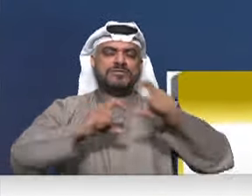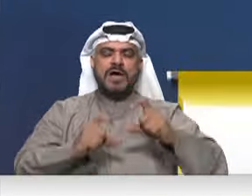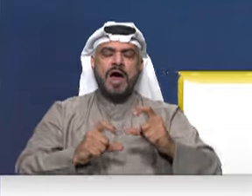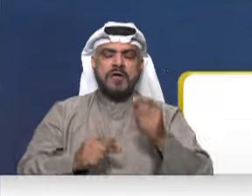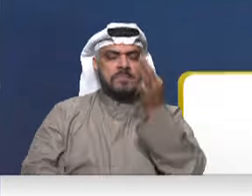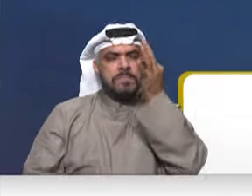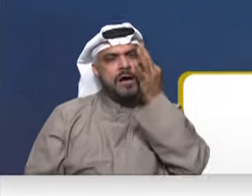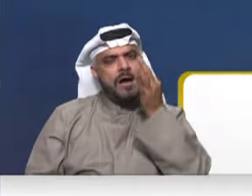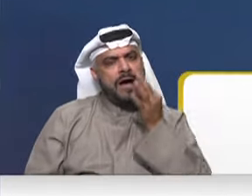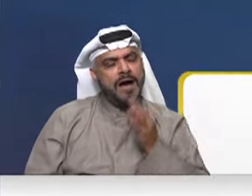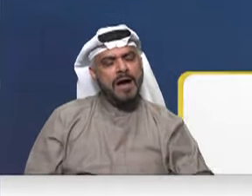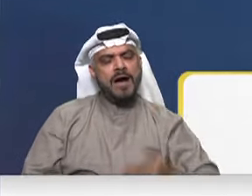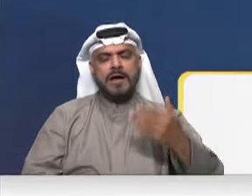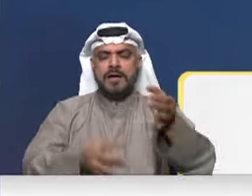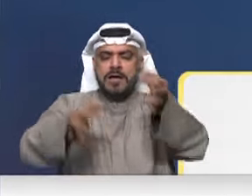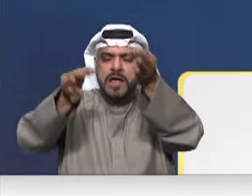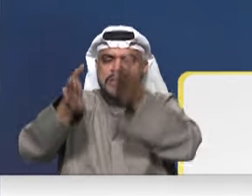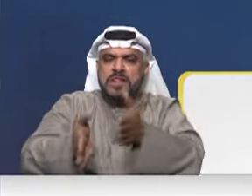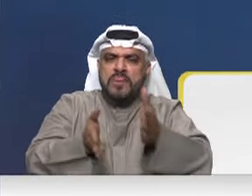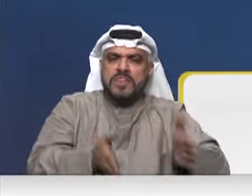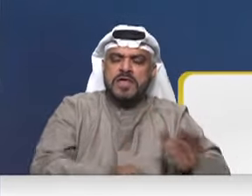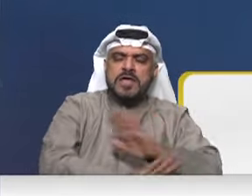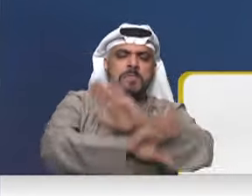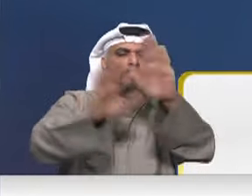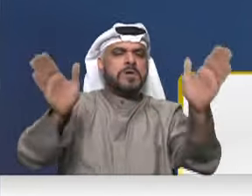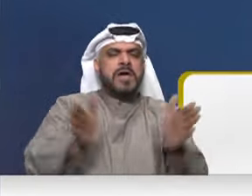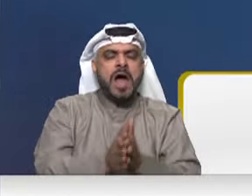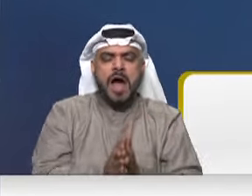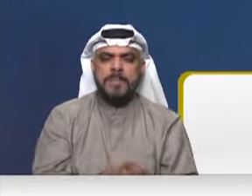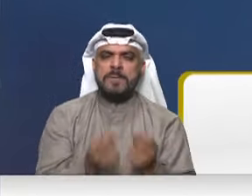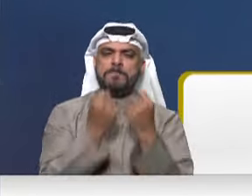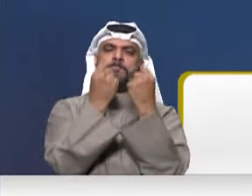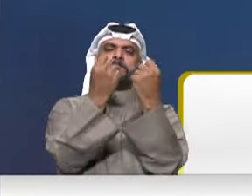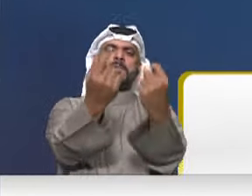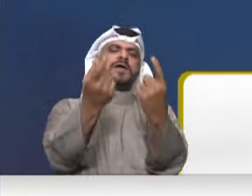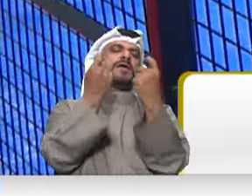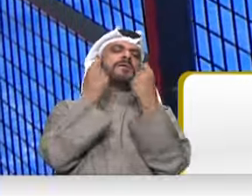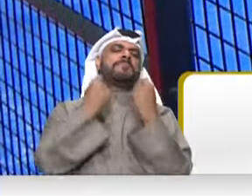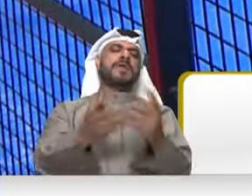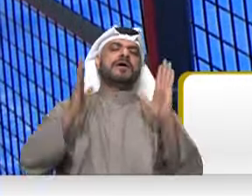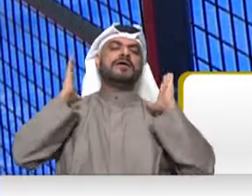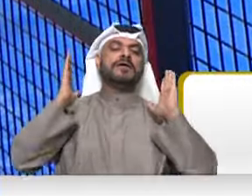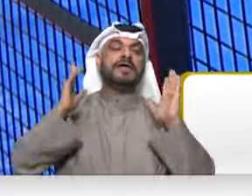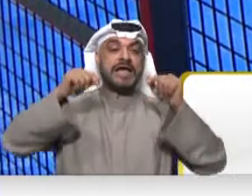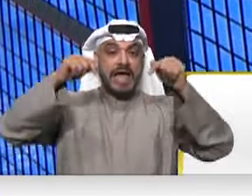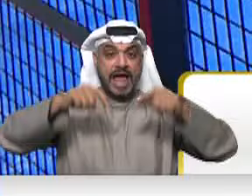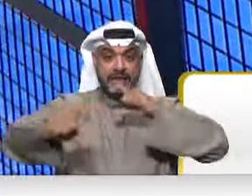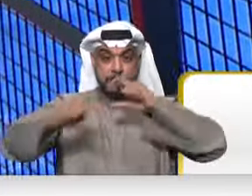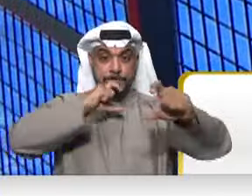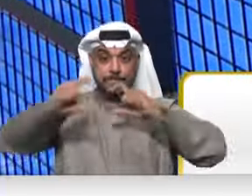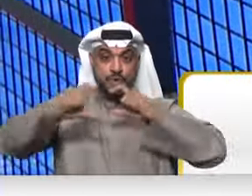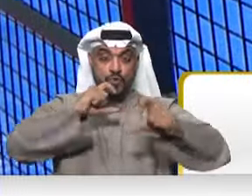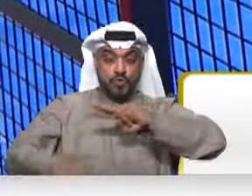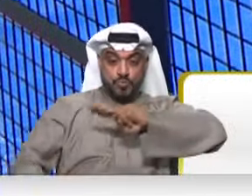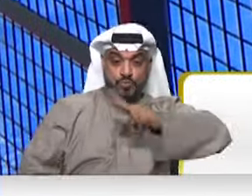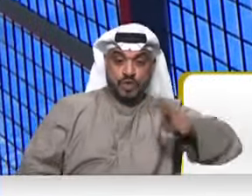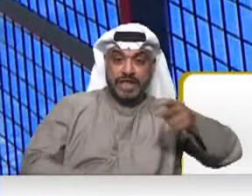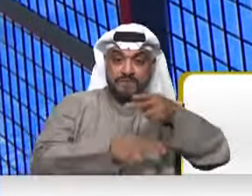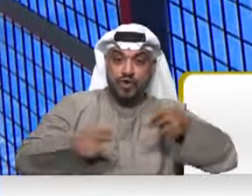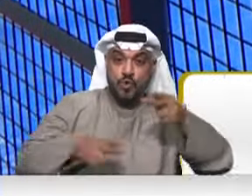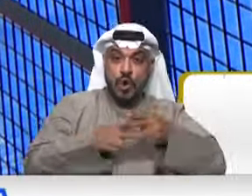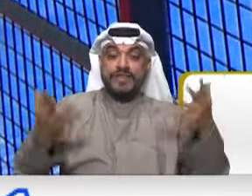فيه. طبعا البنوك الكويت كلها كانت مشاركة هالمرة بعد أكثر من مرة اللي طافت. قاعد أشوف يعني